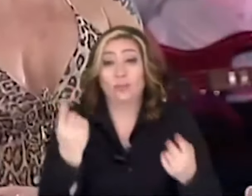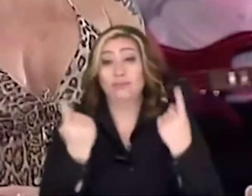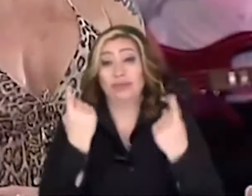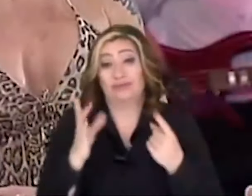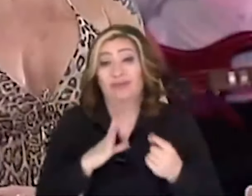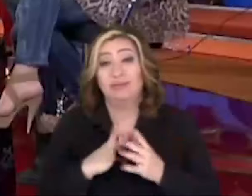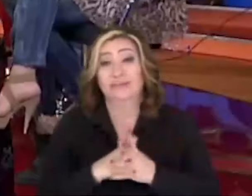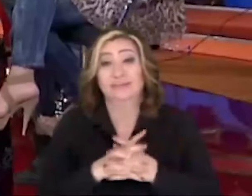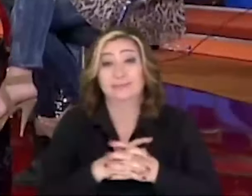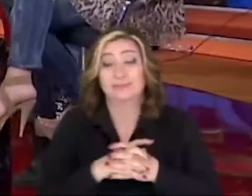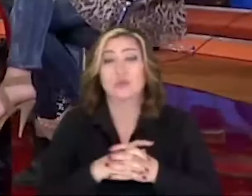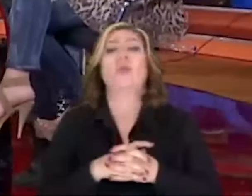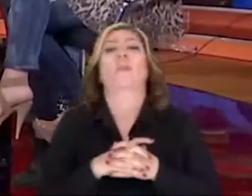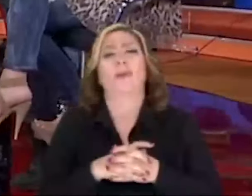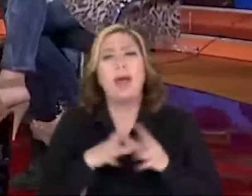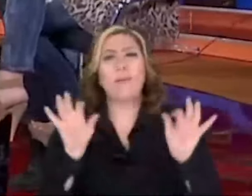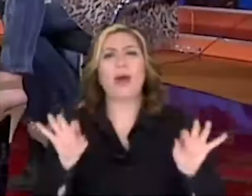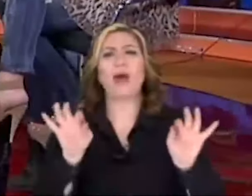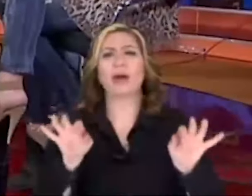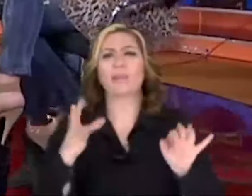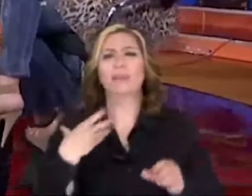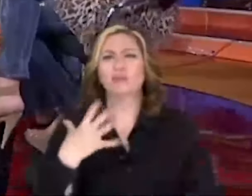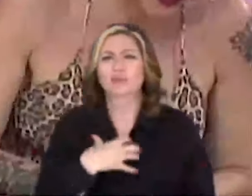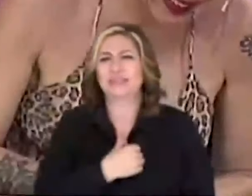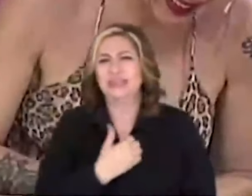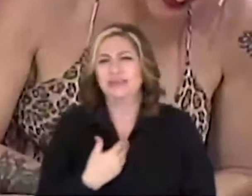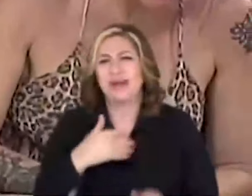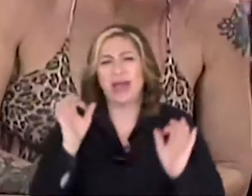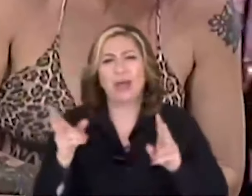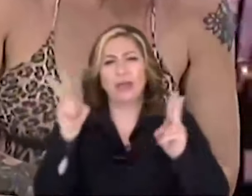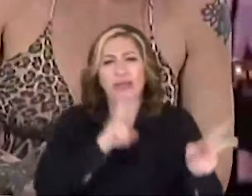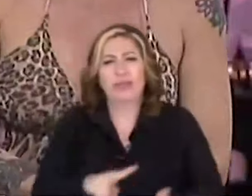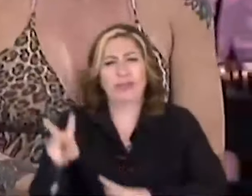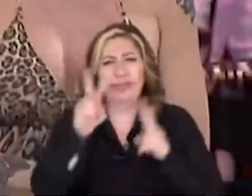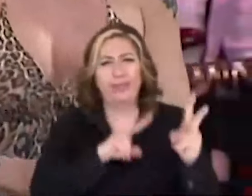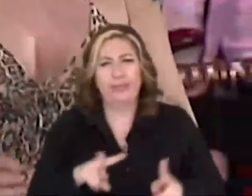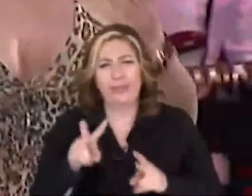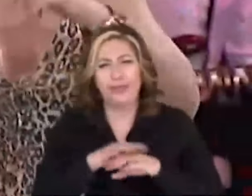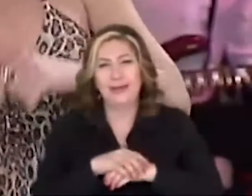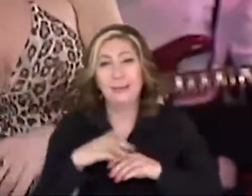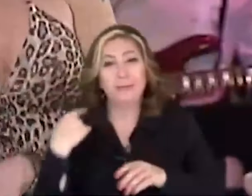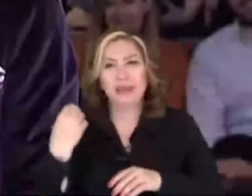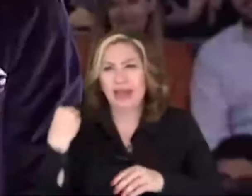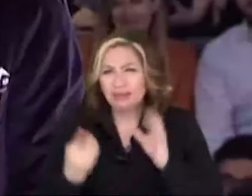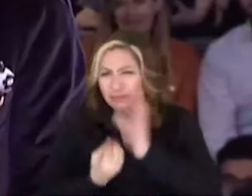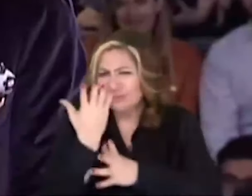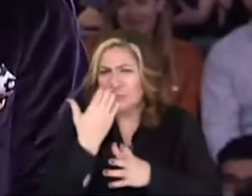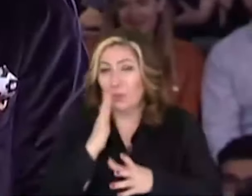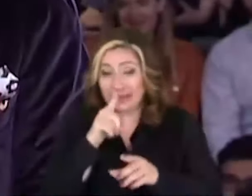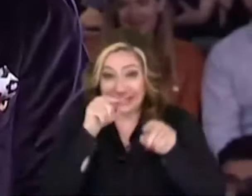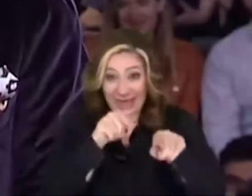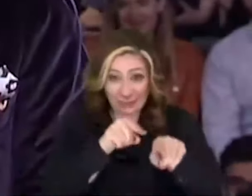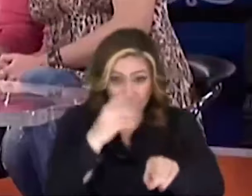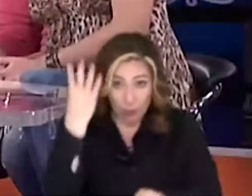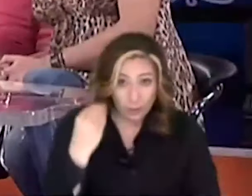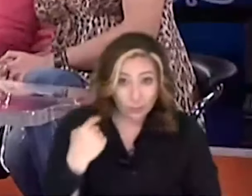bir şeyler. Yok ya, hep aynı ya. Ben çok sıkıldım zaten yani. Hep aynı. Bir yenilik yok. Nasıl, sizi takip edince